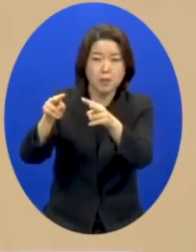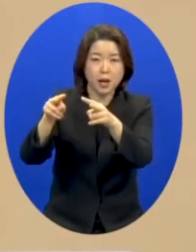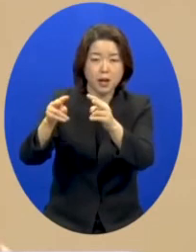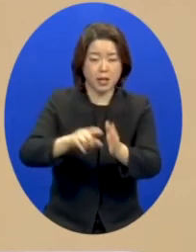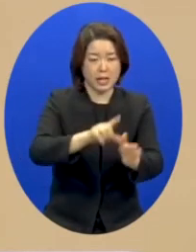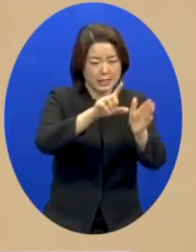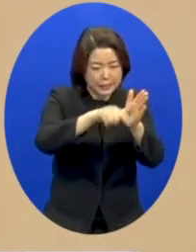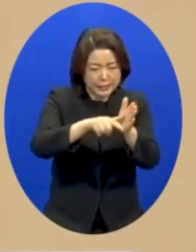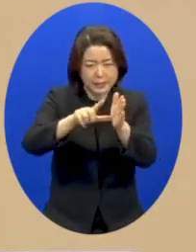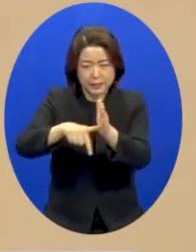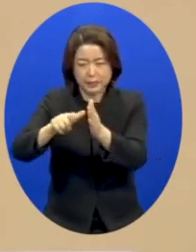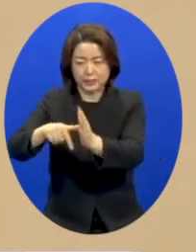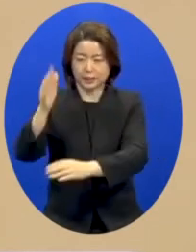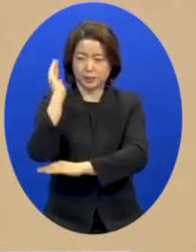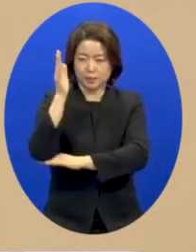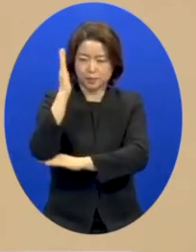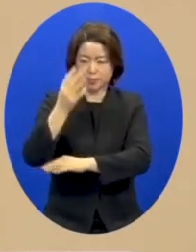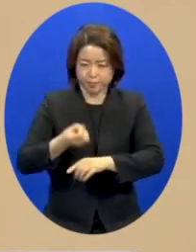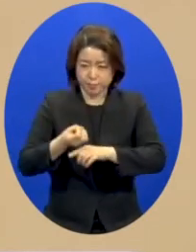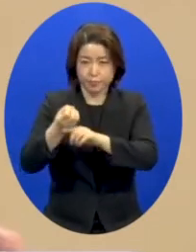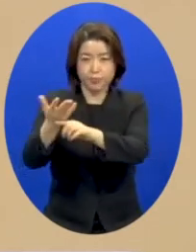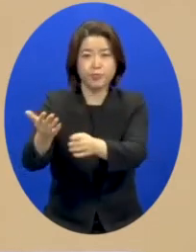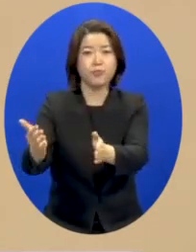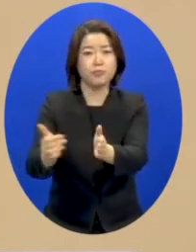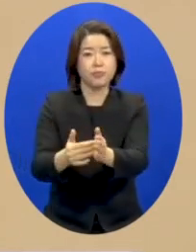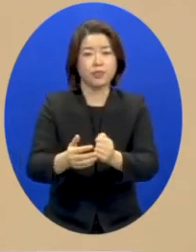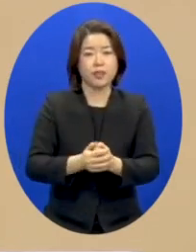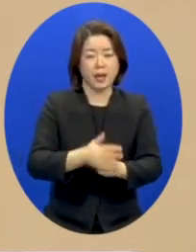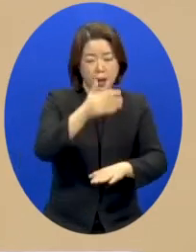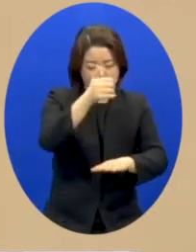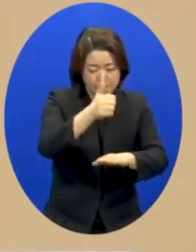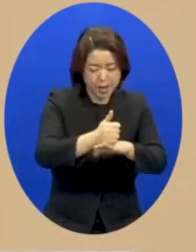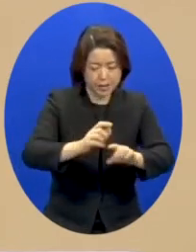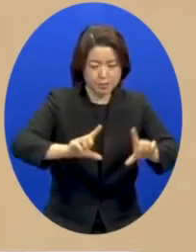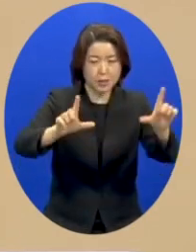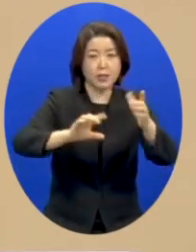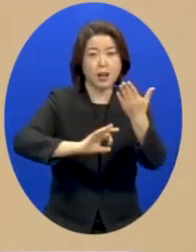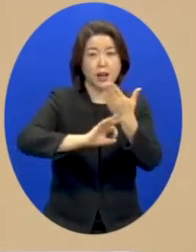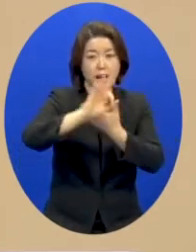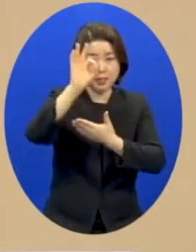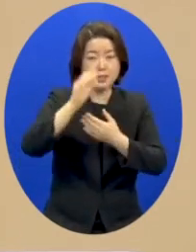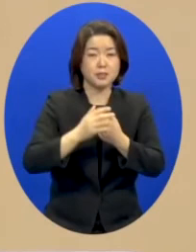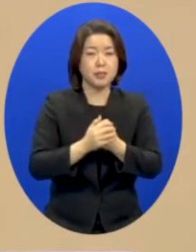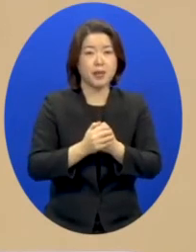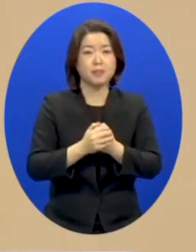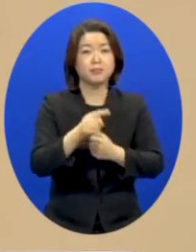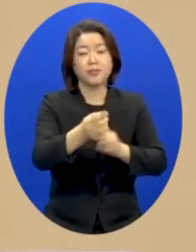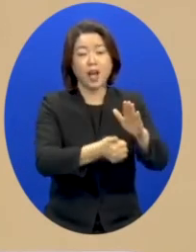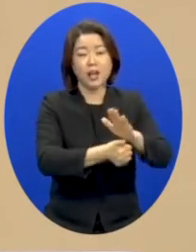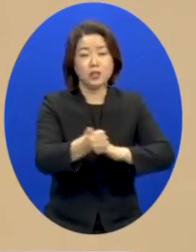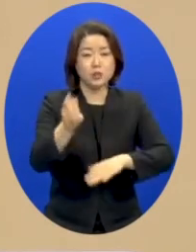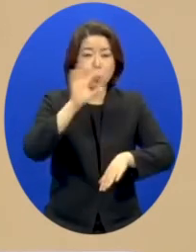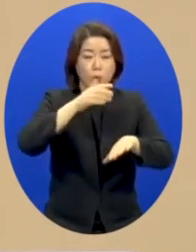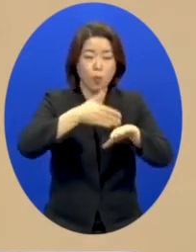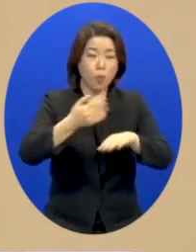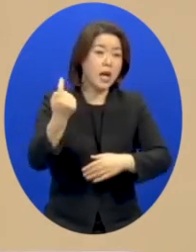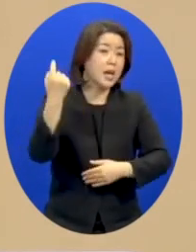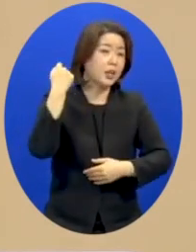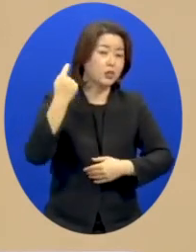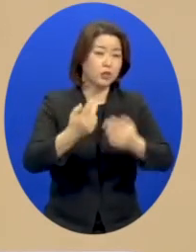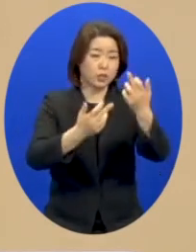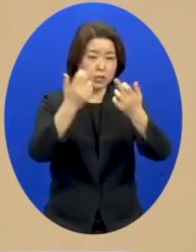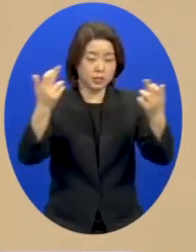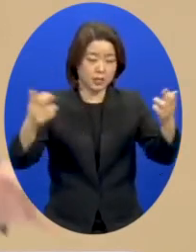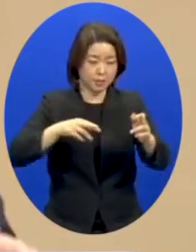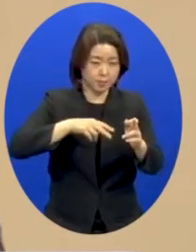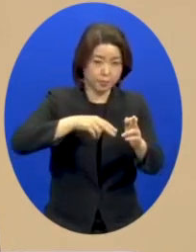시간시간 강의를 말씀을 전했습니다. 마지막 날 아침에 그 소망수행관 뒷산을